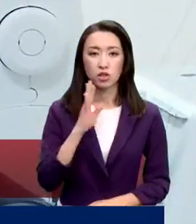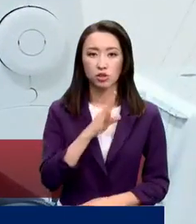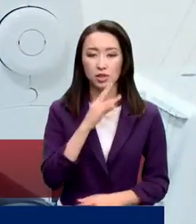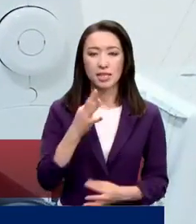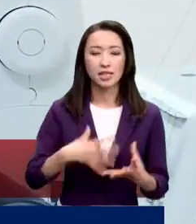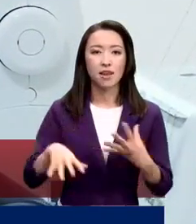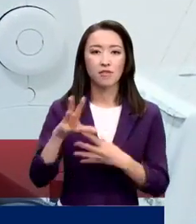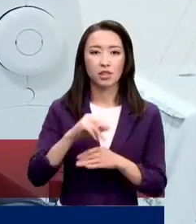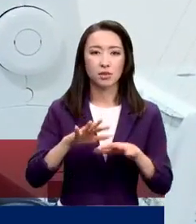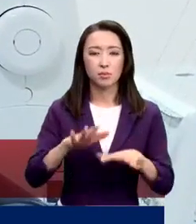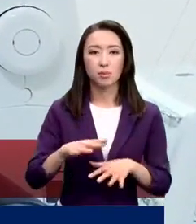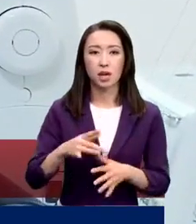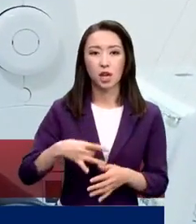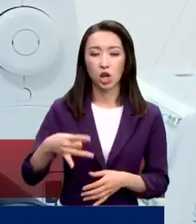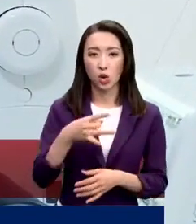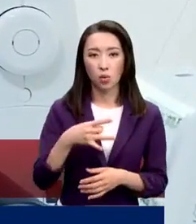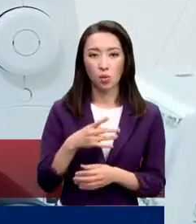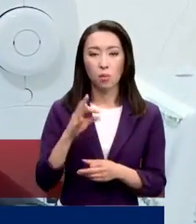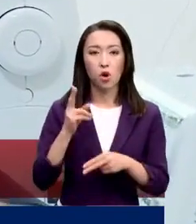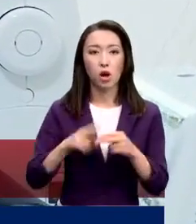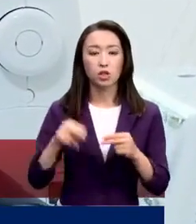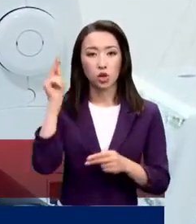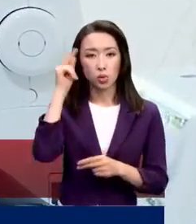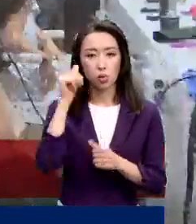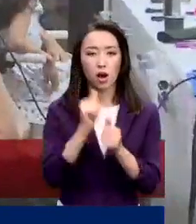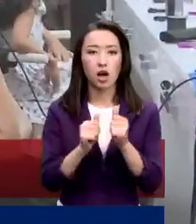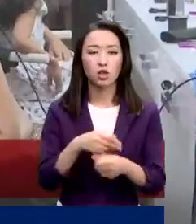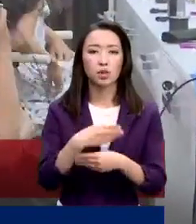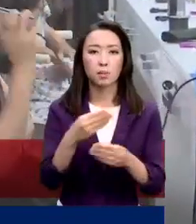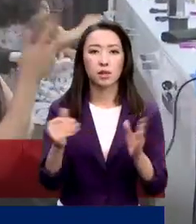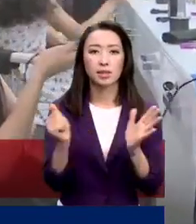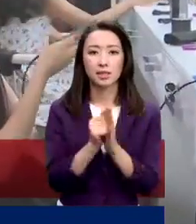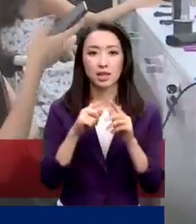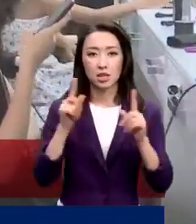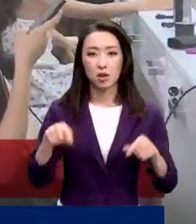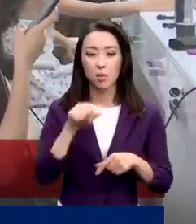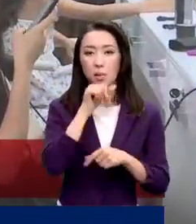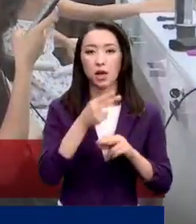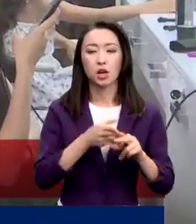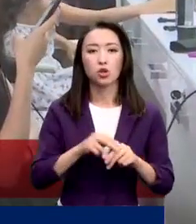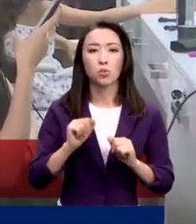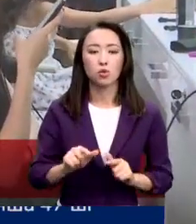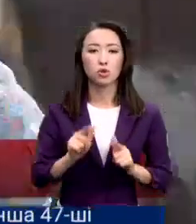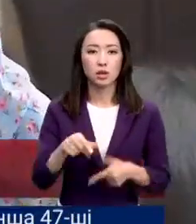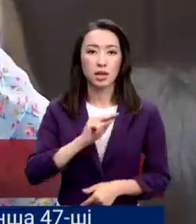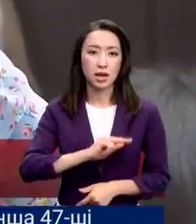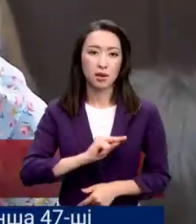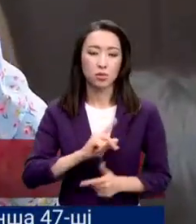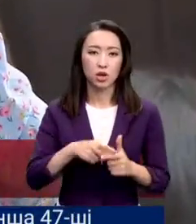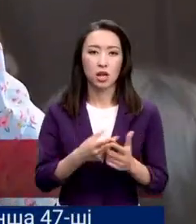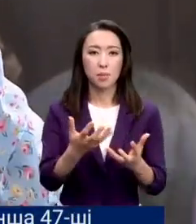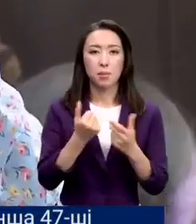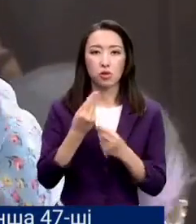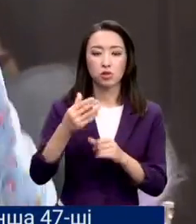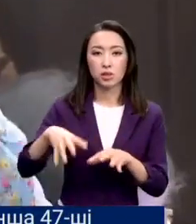со всех уголков региона. По окончанию курсов каждая получит сертификат, благодаря которому она сможет работать по найму или получить грант,